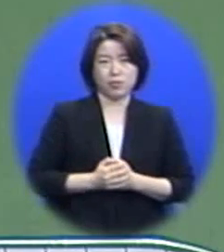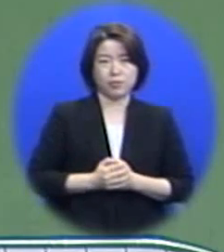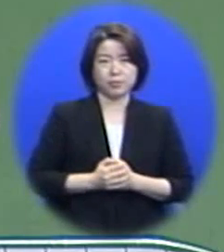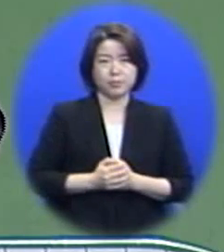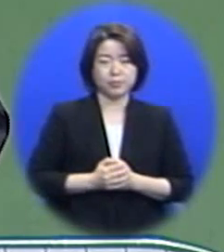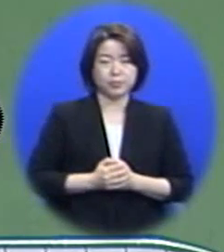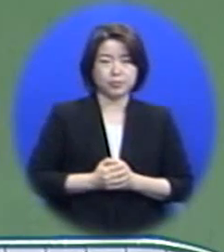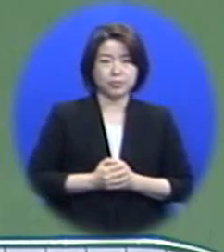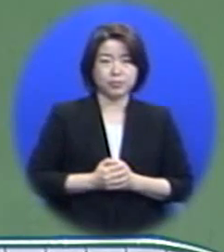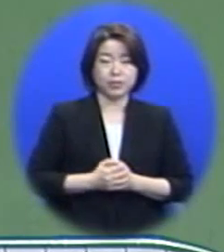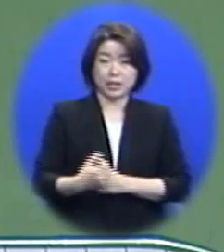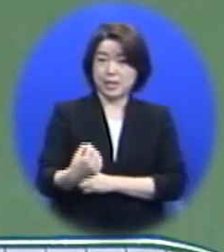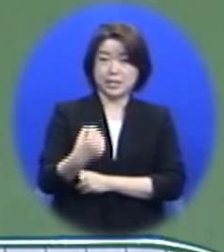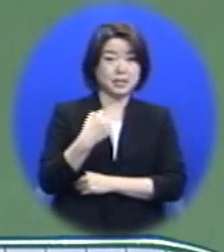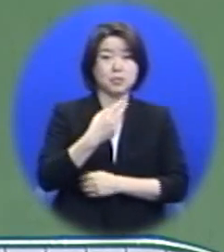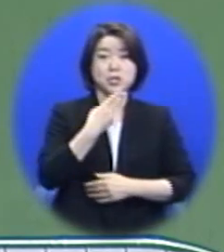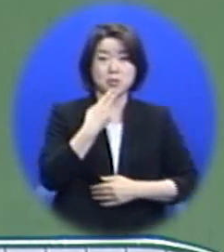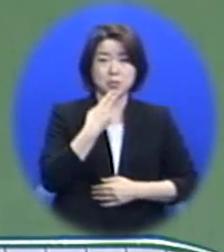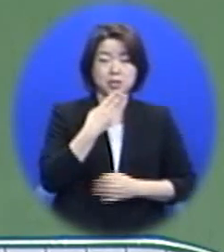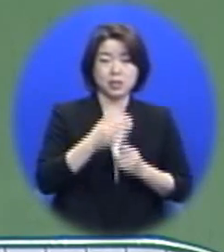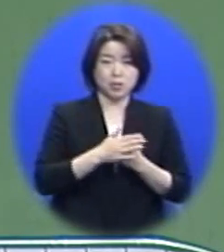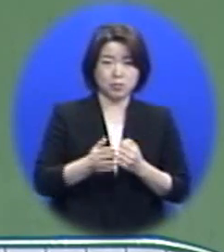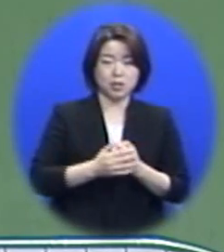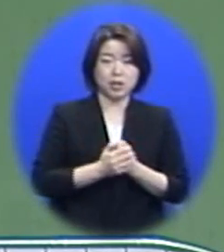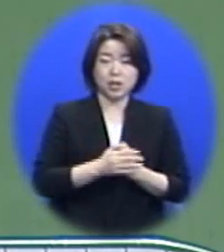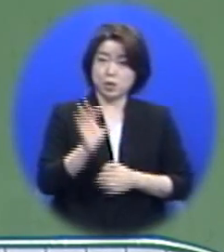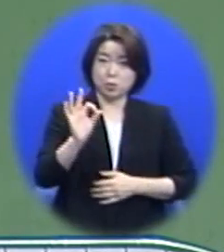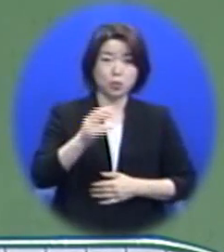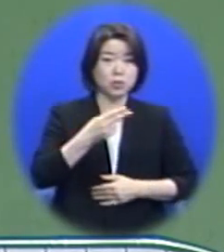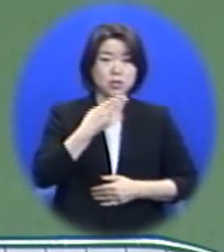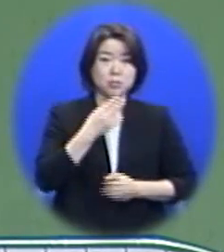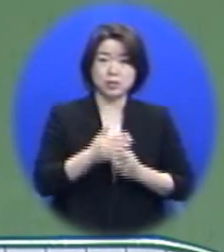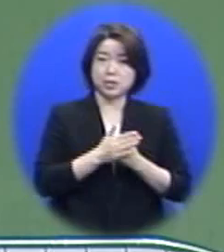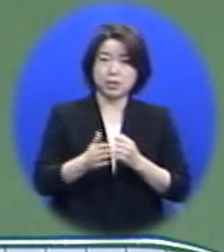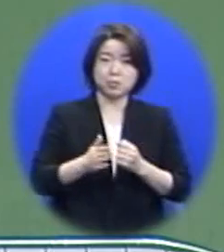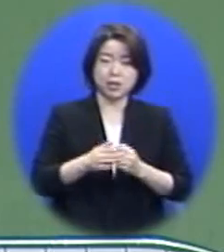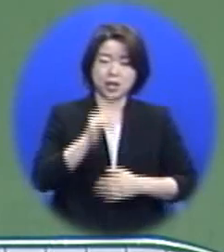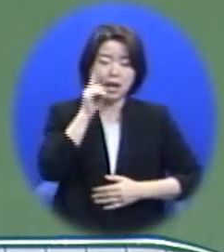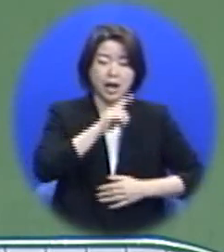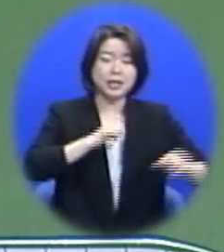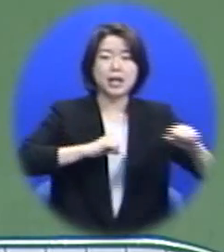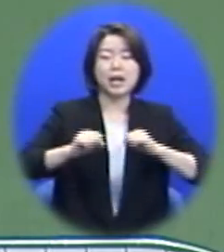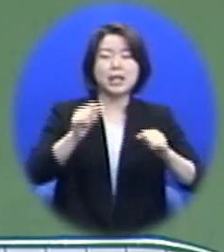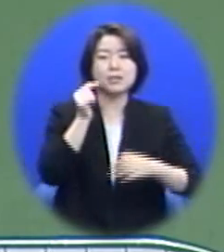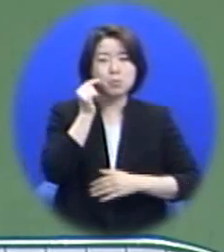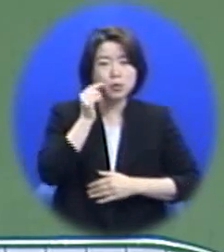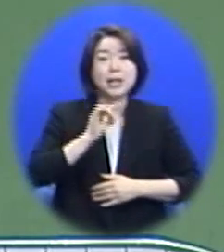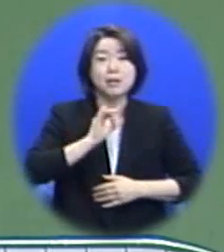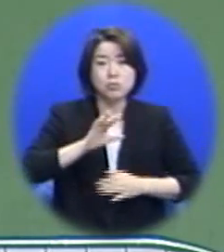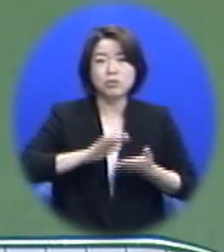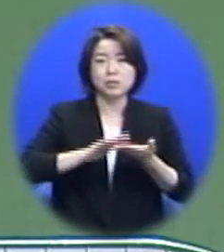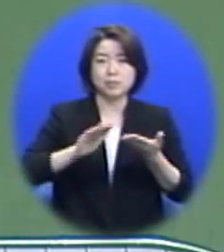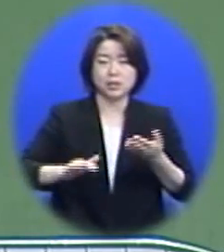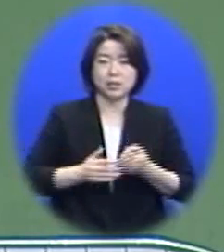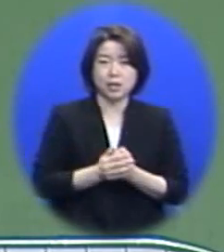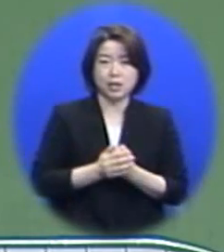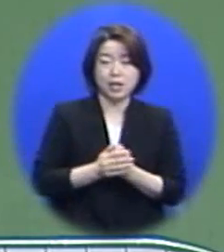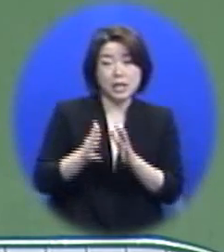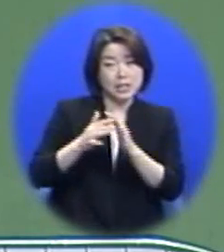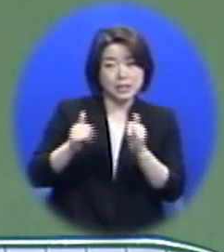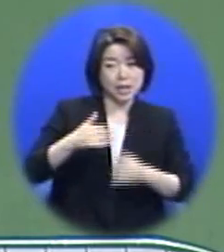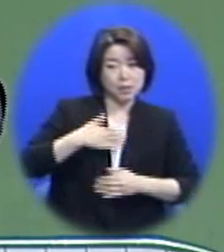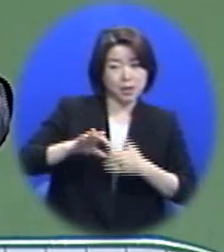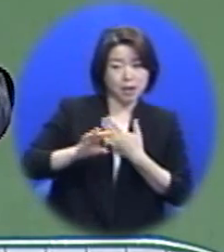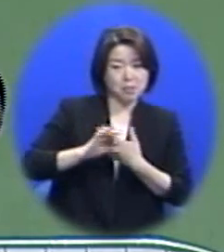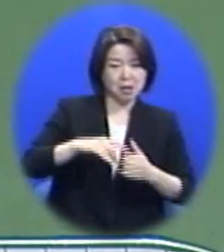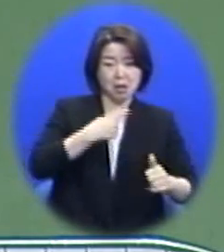좋아합니다 힘이 없어서 돈이 없어서 악을 행하지 못하는 것뿐이고 사람들이 알면 비난할 봐